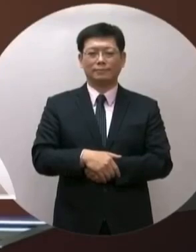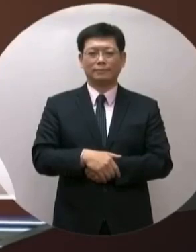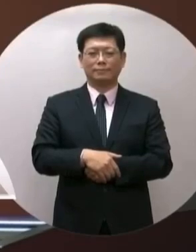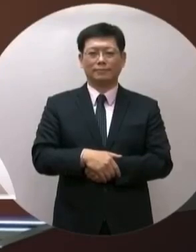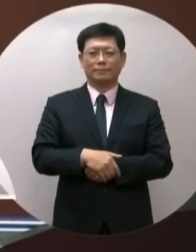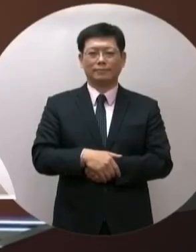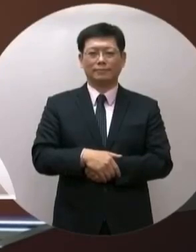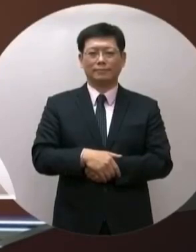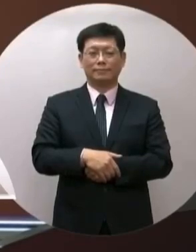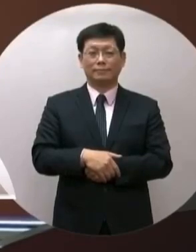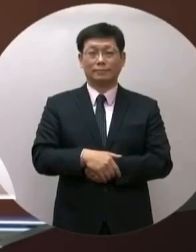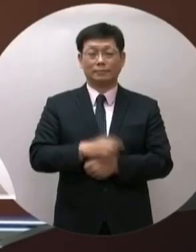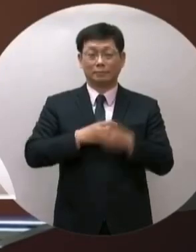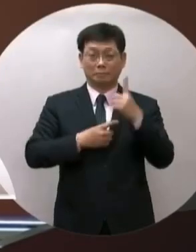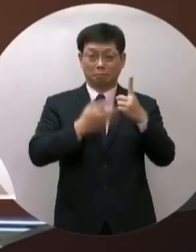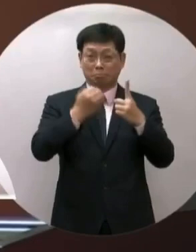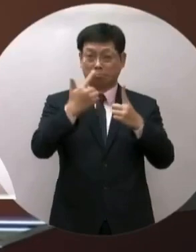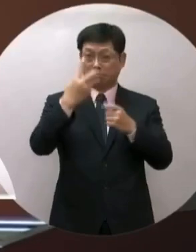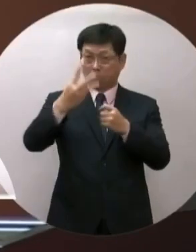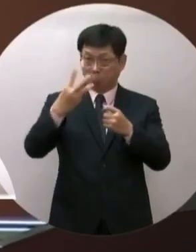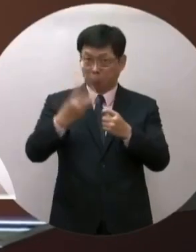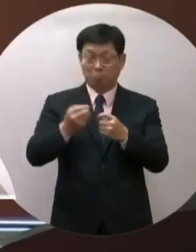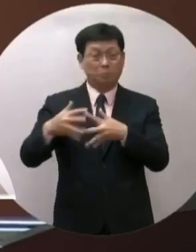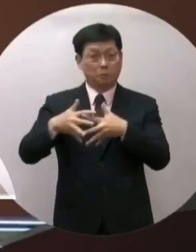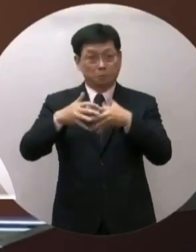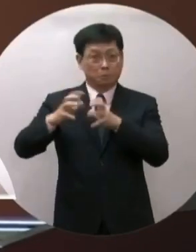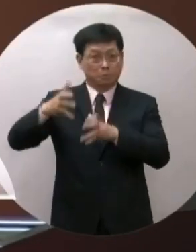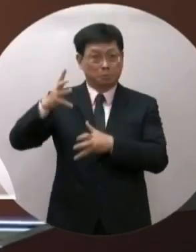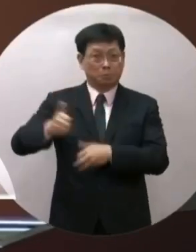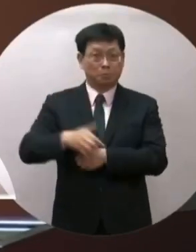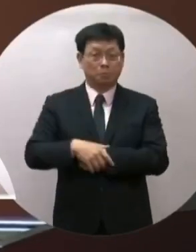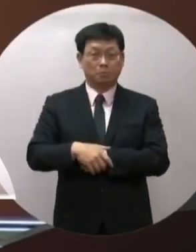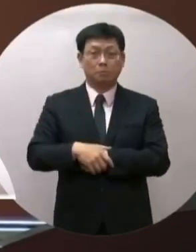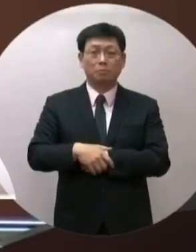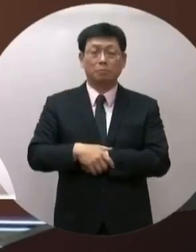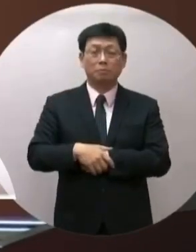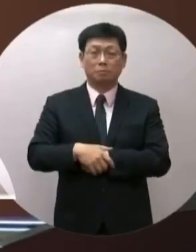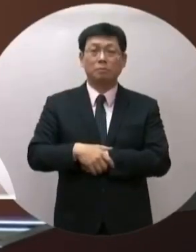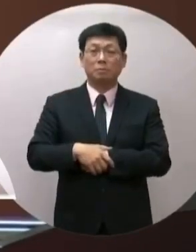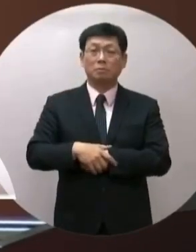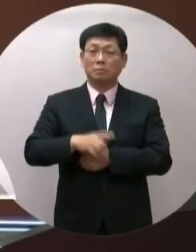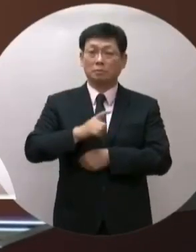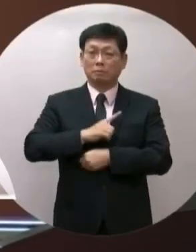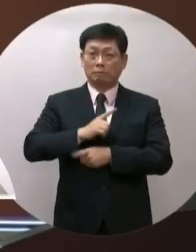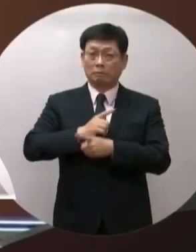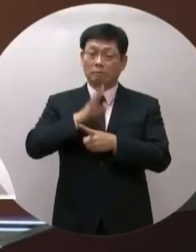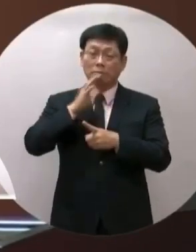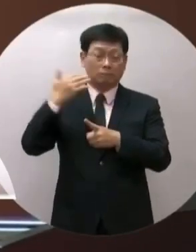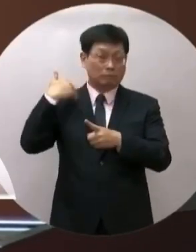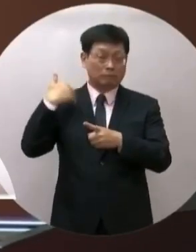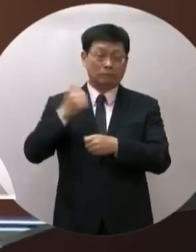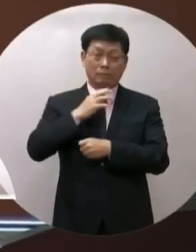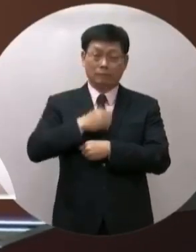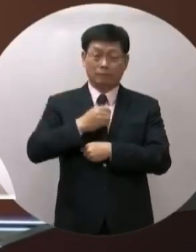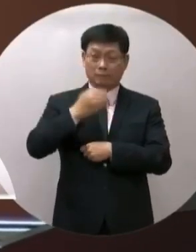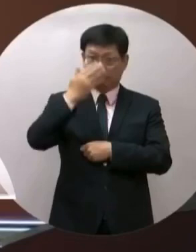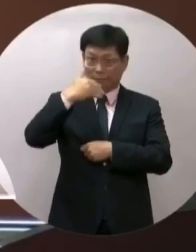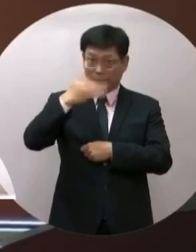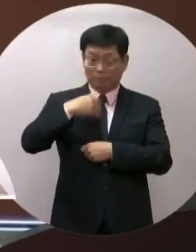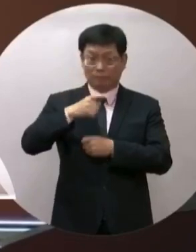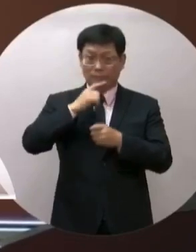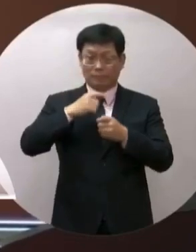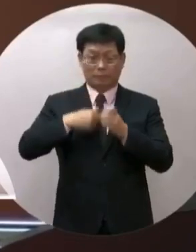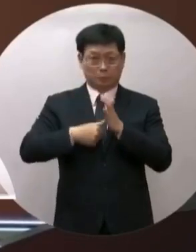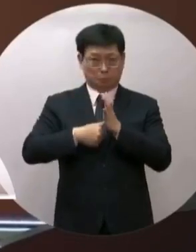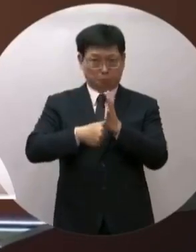svobody. 1963年，美国总统约翰·菲茨杰拉德·肯尼迪在他著名